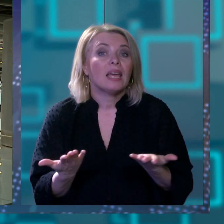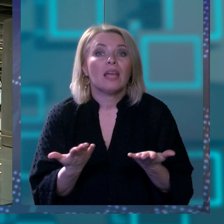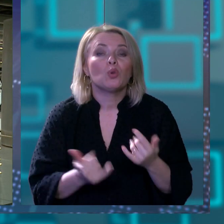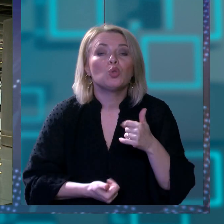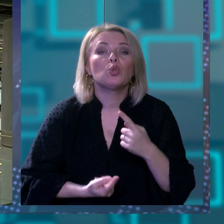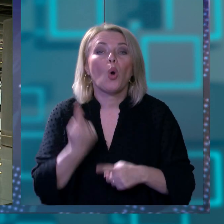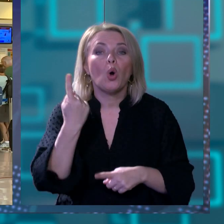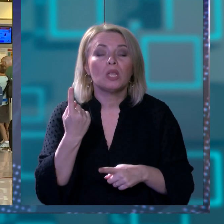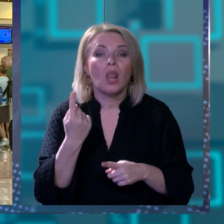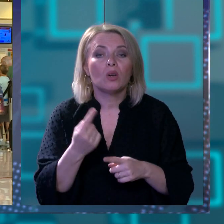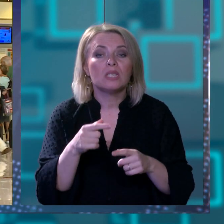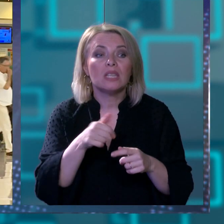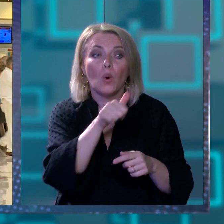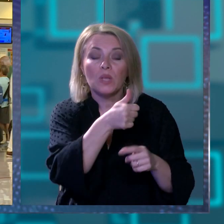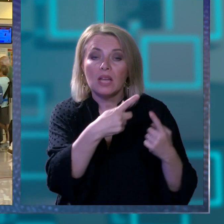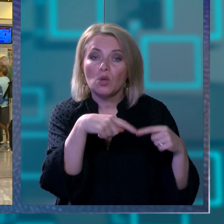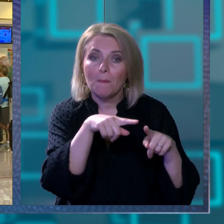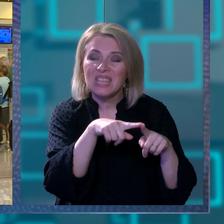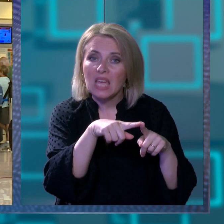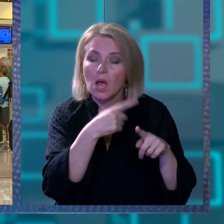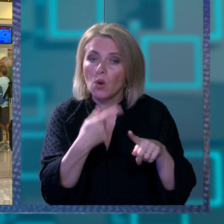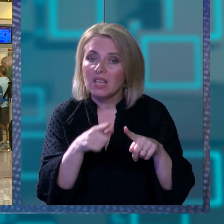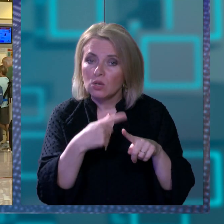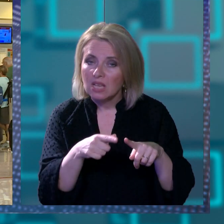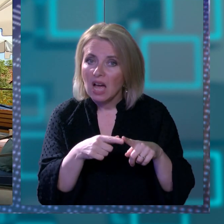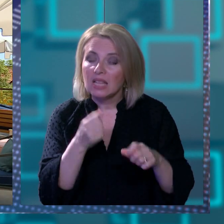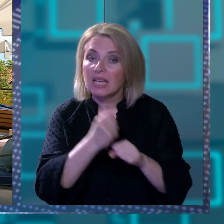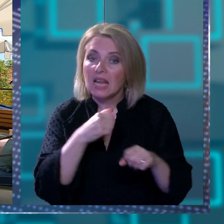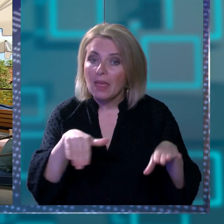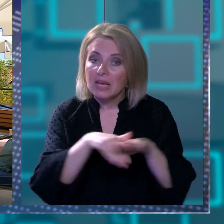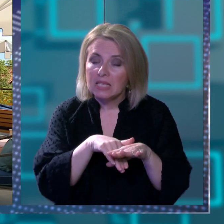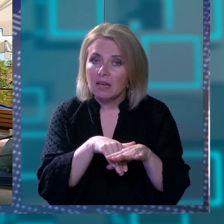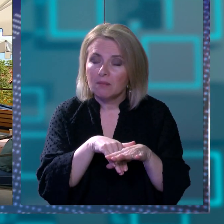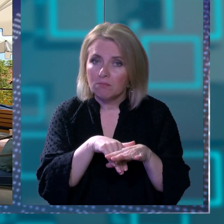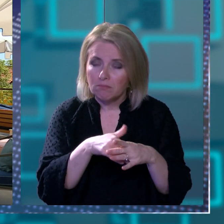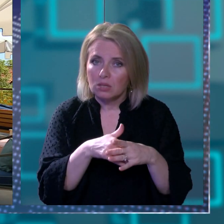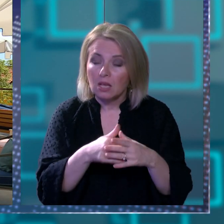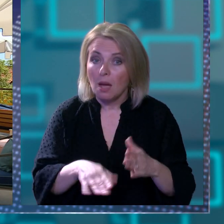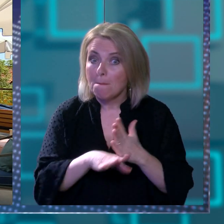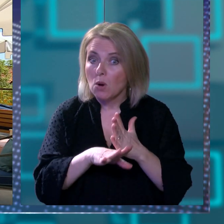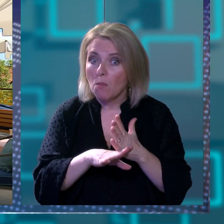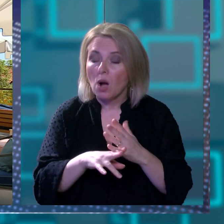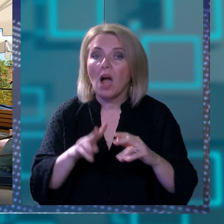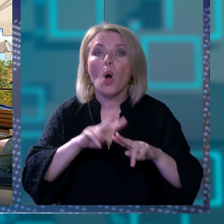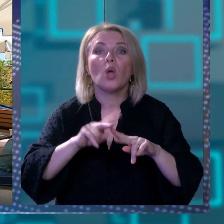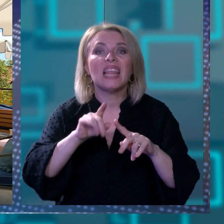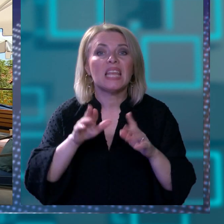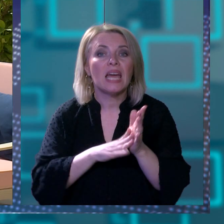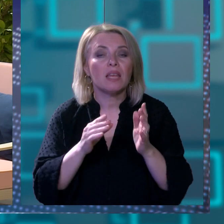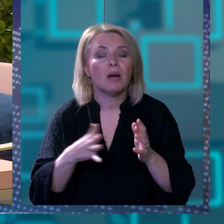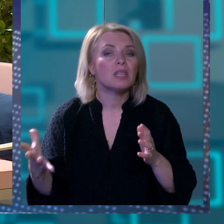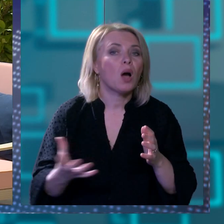dogodilo i to da je u jednom dijelu i nedostatak radne snage, tako reći, pomogao hotelijerima da